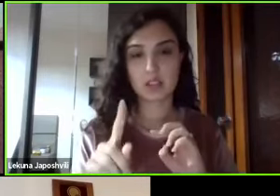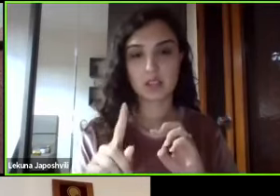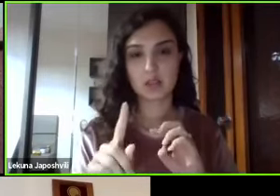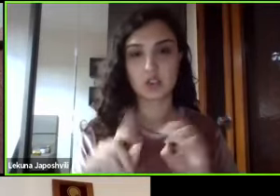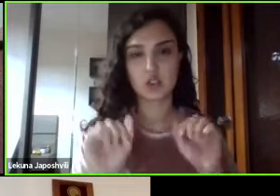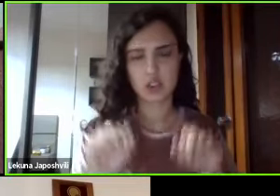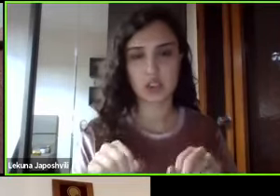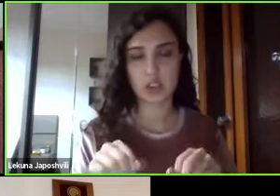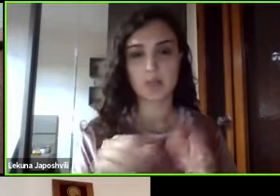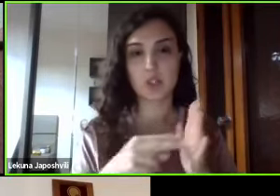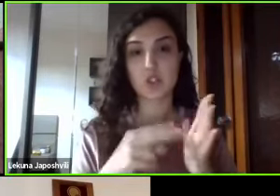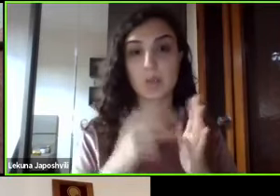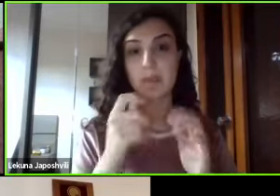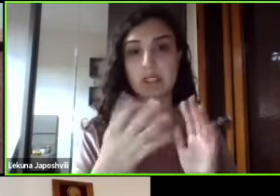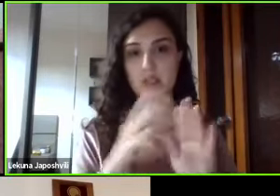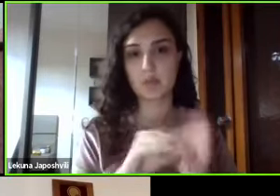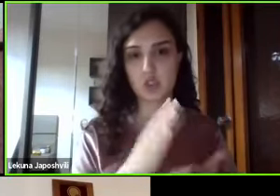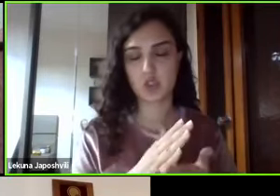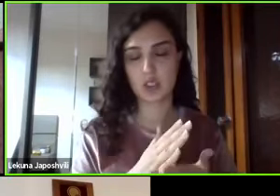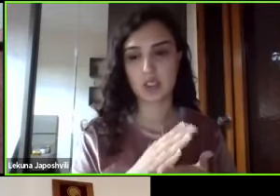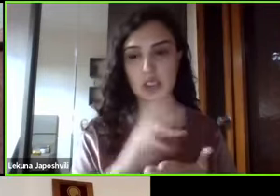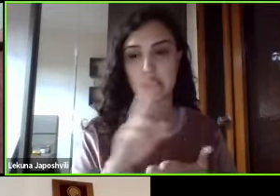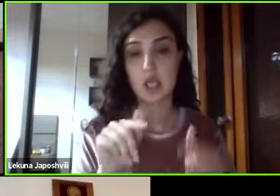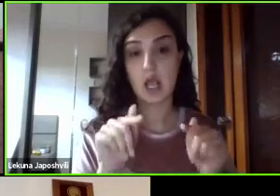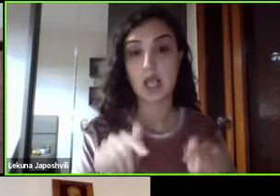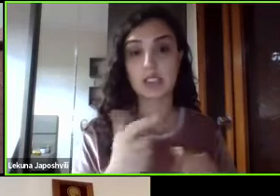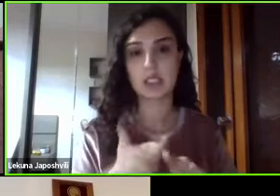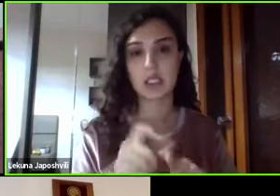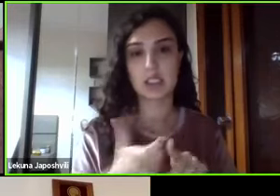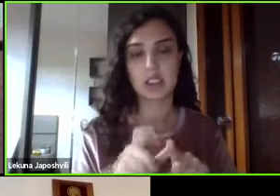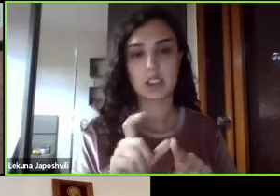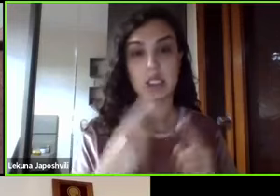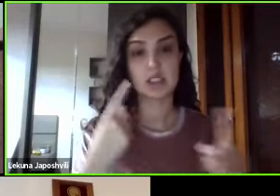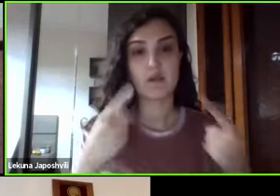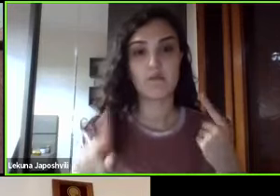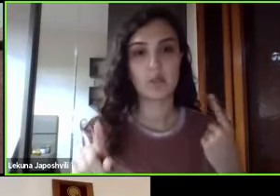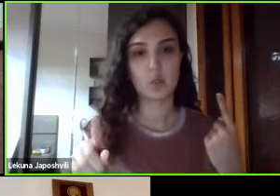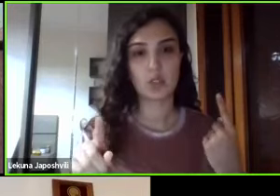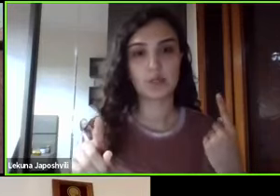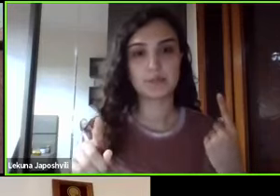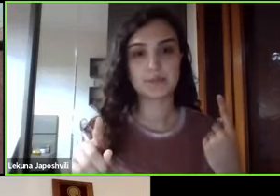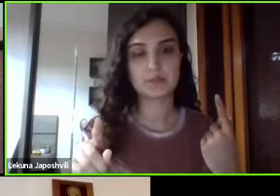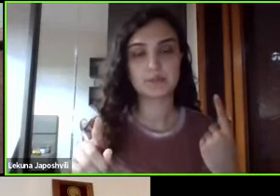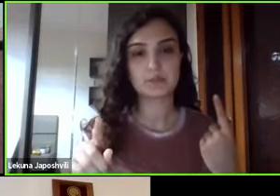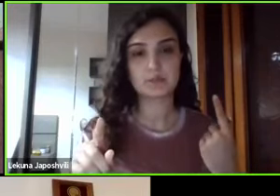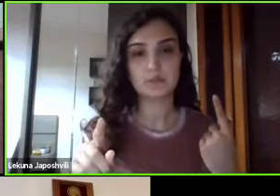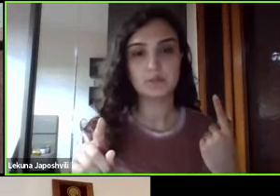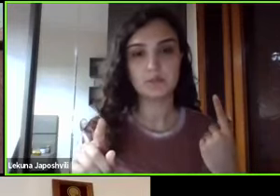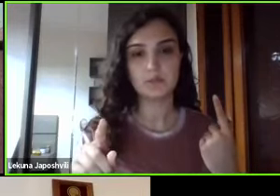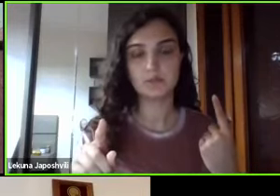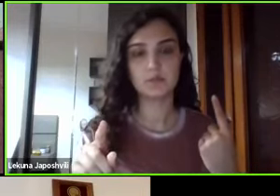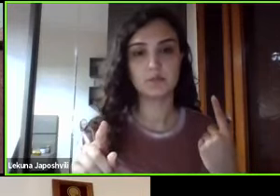შეიძლება შეფასებაში არის, იცით? და აქ ძალიან შეიძლება განსხვავებული